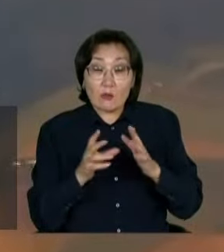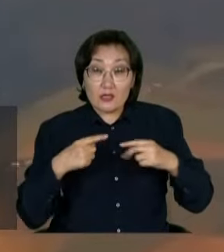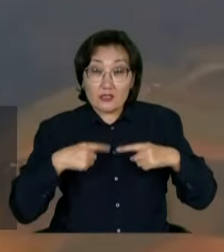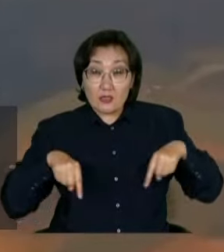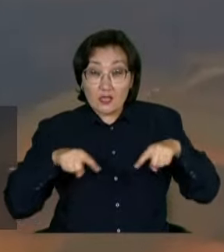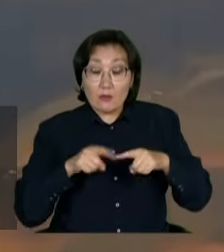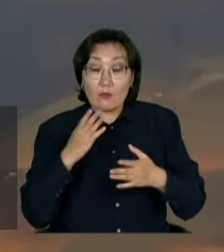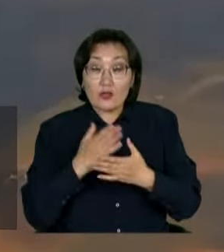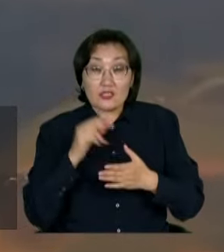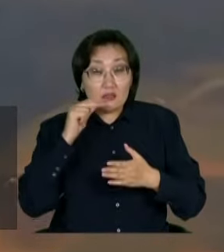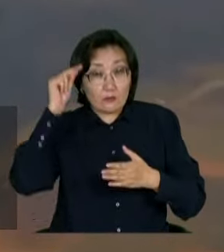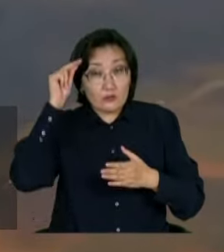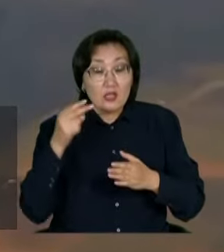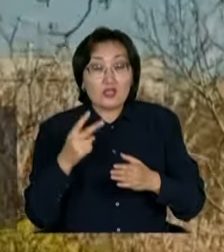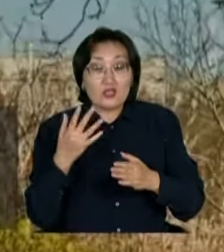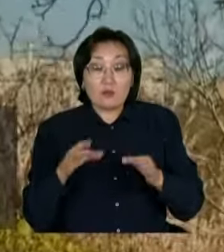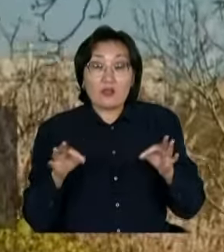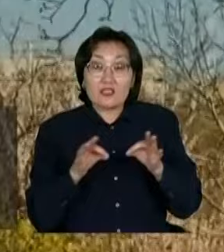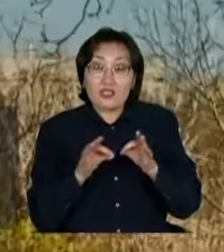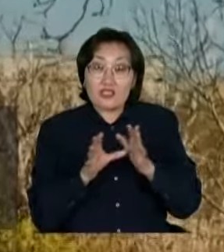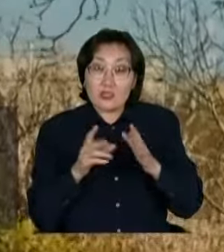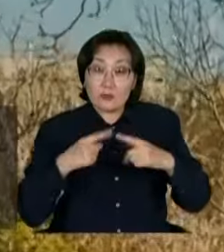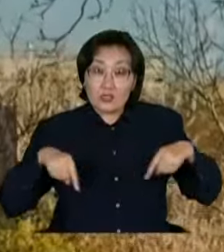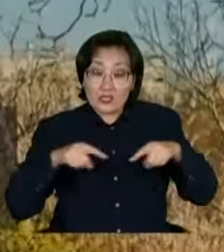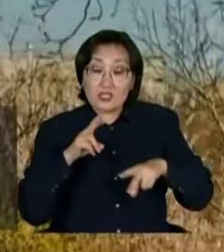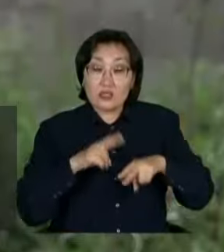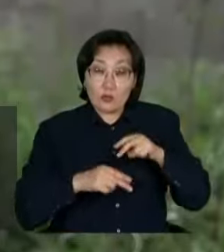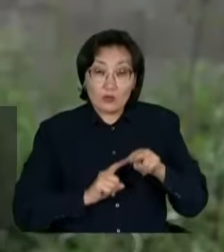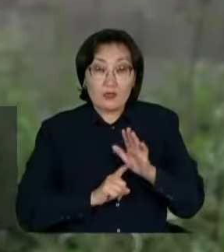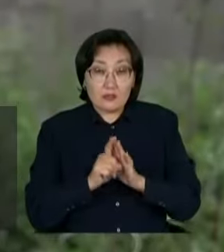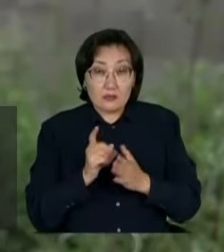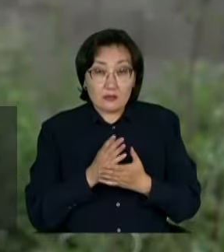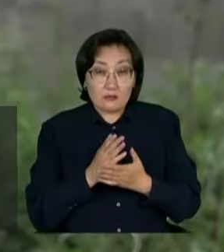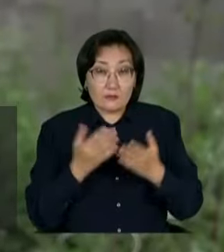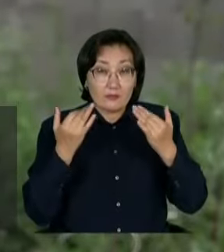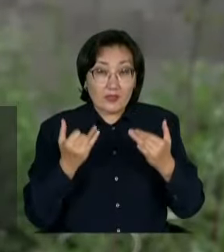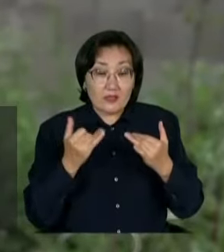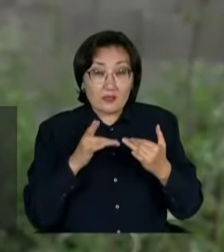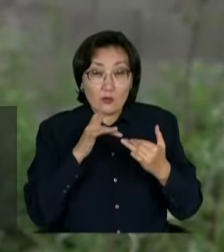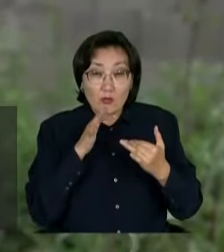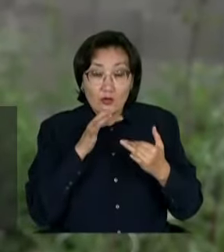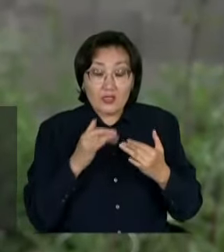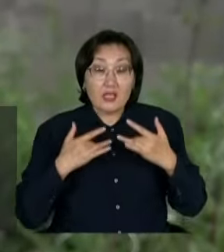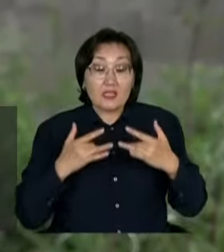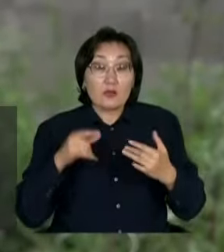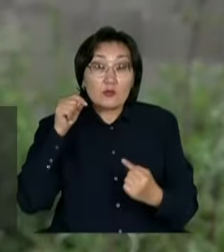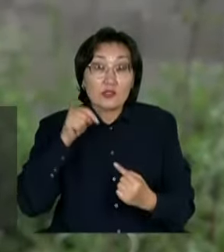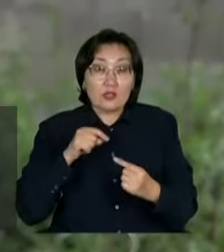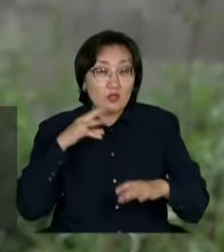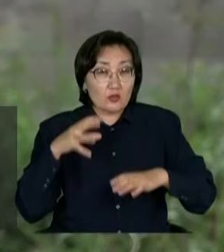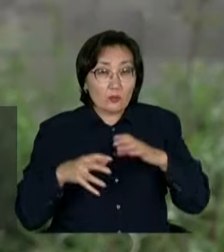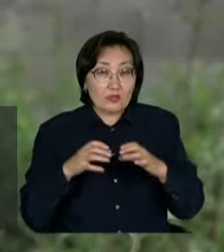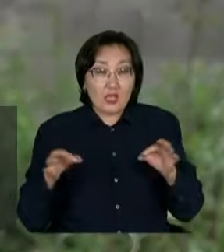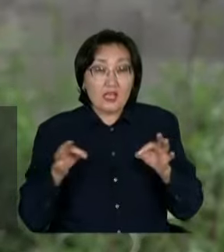бар Қытай тағы 25-нің құрылысын бастады. Заманның талабына сай жер жүзінің бар жерінде